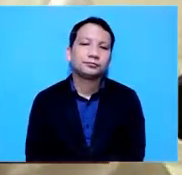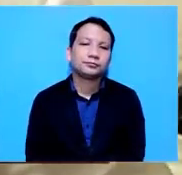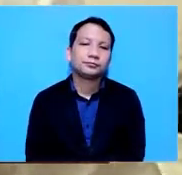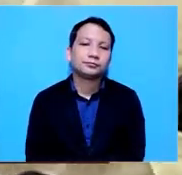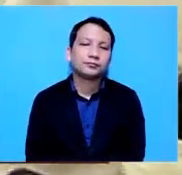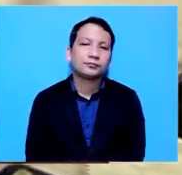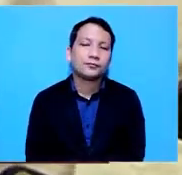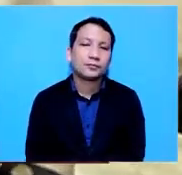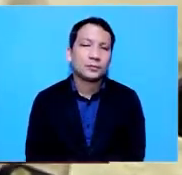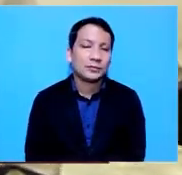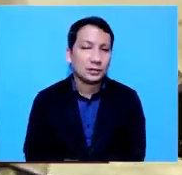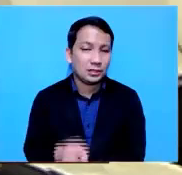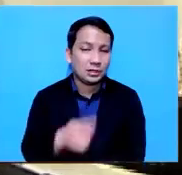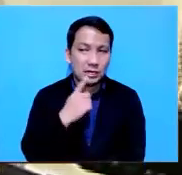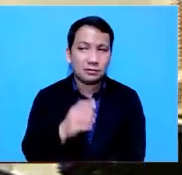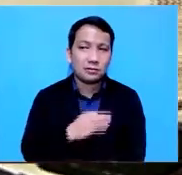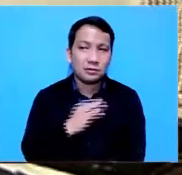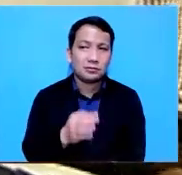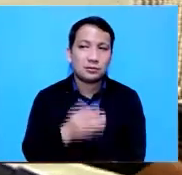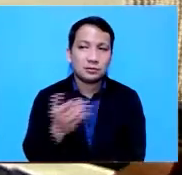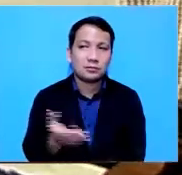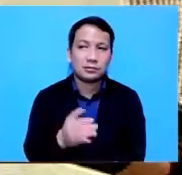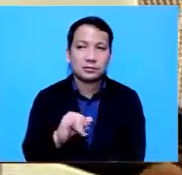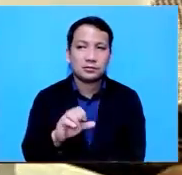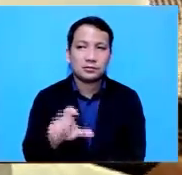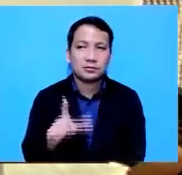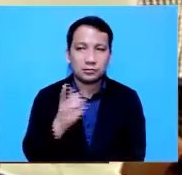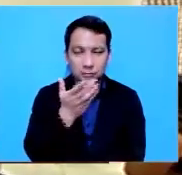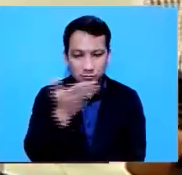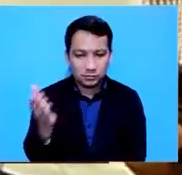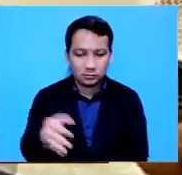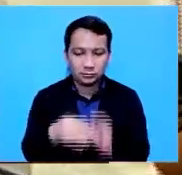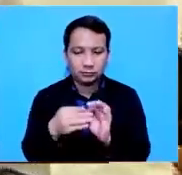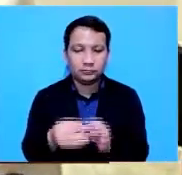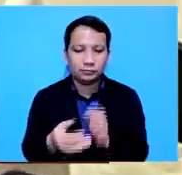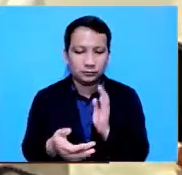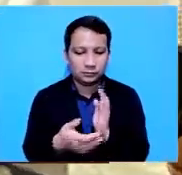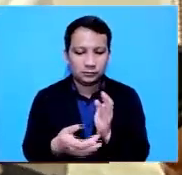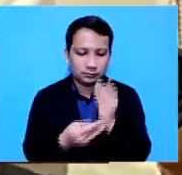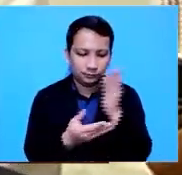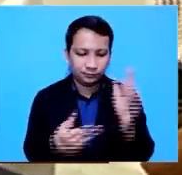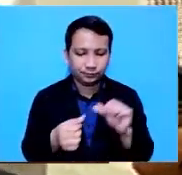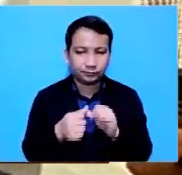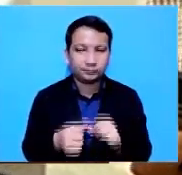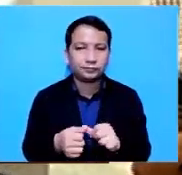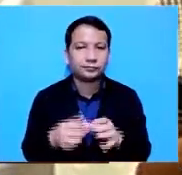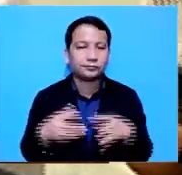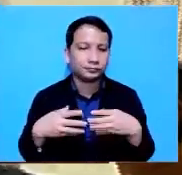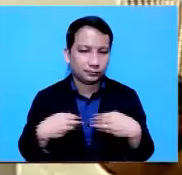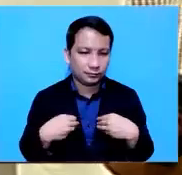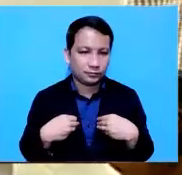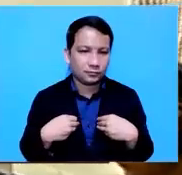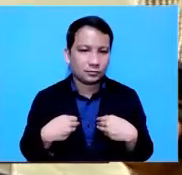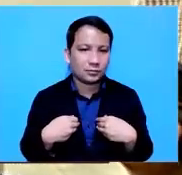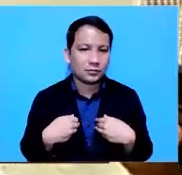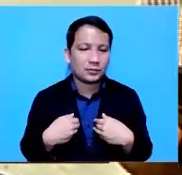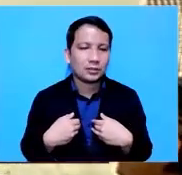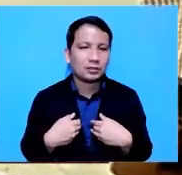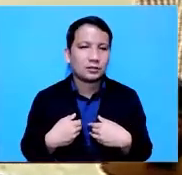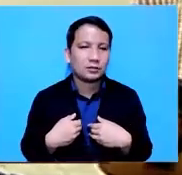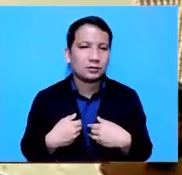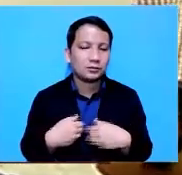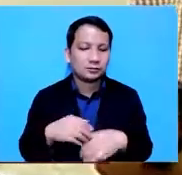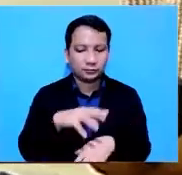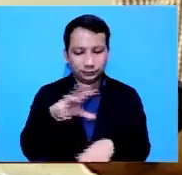nang mag-file ng counter affidavits yung mga respondents dahil technically ay inaamin naman nila na involved sila doon